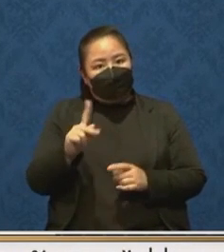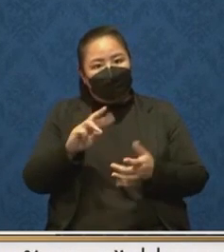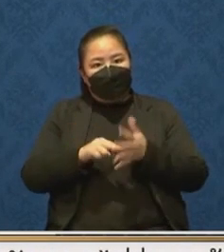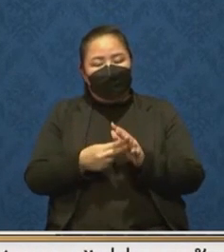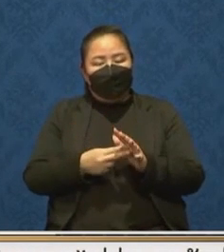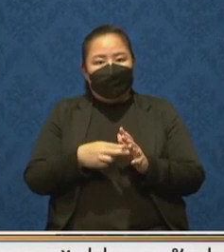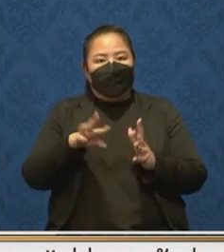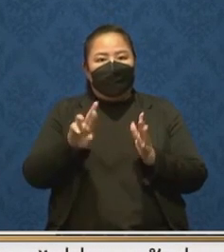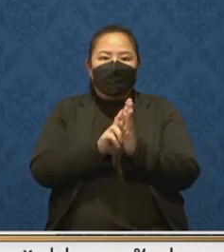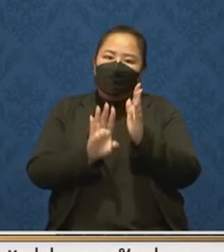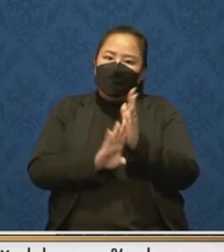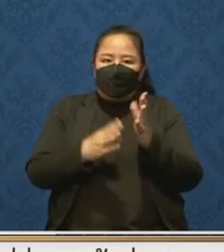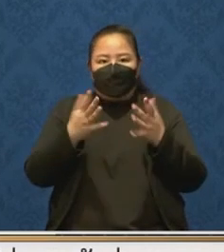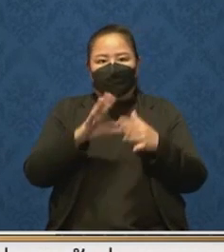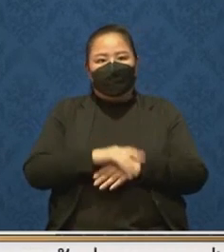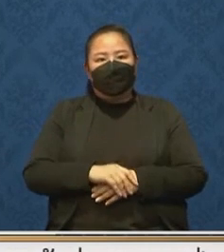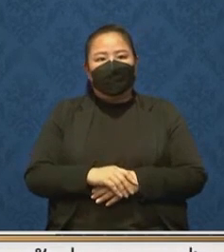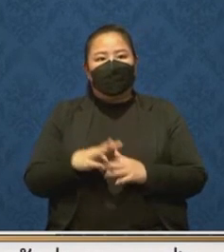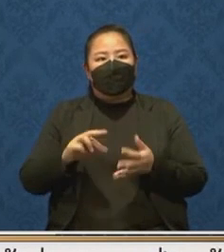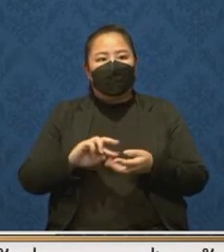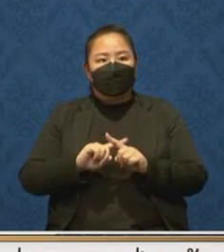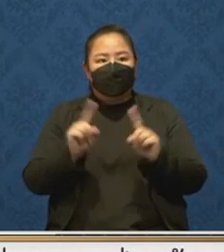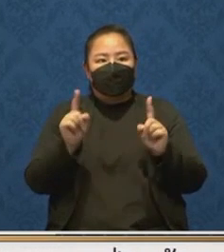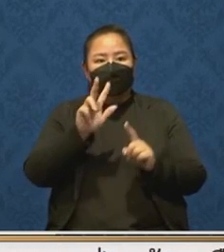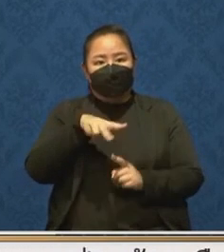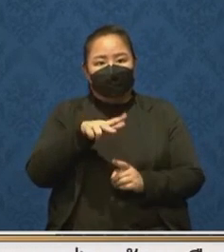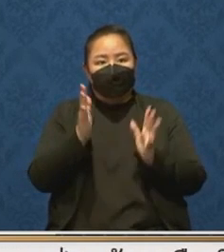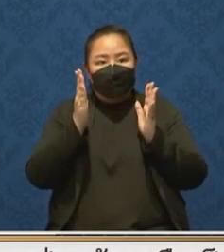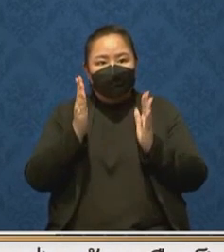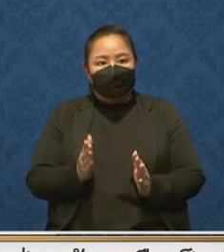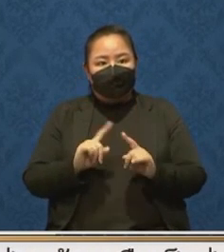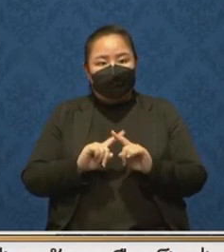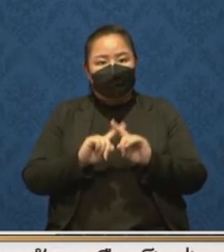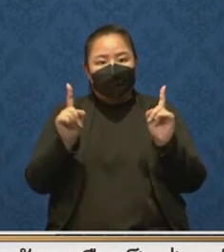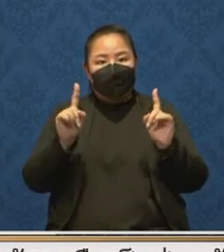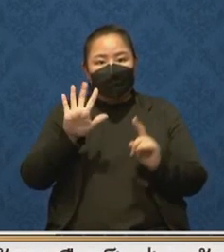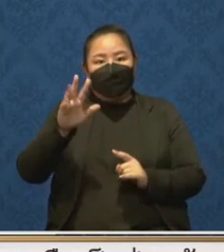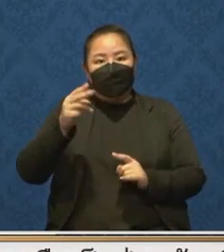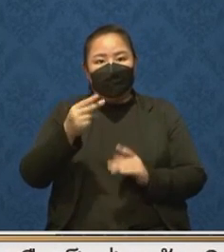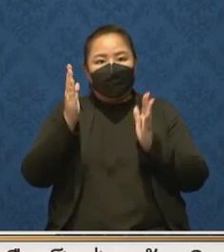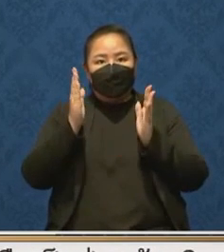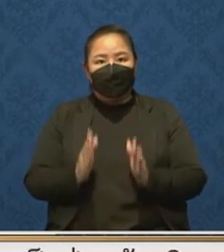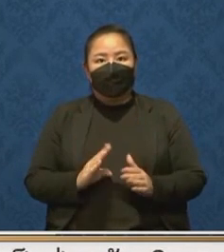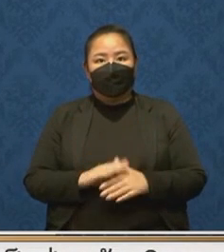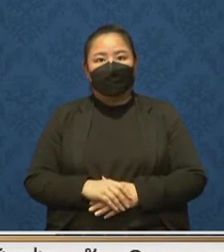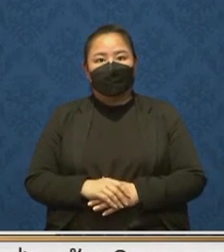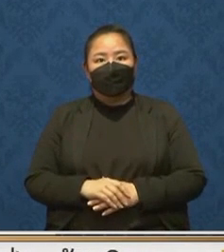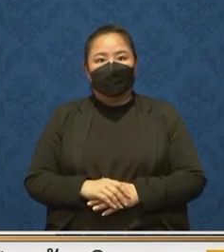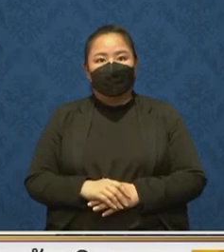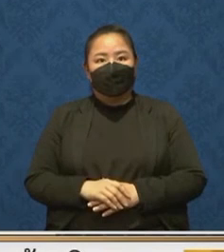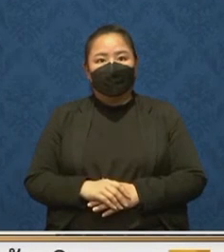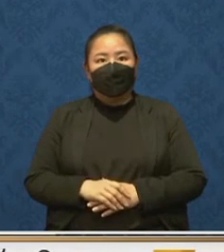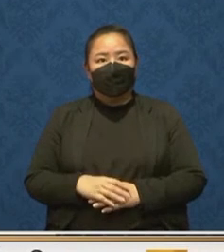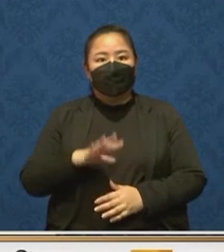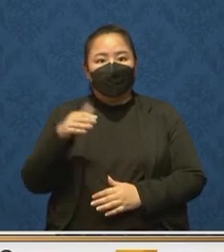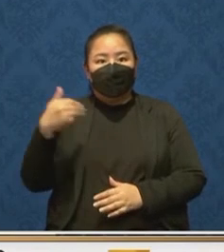านเพราฉนั้น 3,000 คนจึงแตกตางจากความจริง 50,000 คนบางคนก็บอกว่า